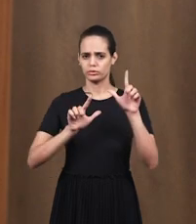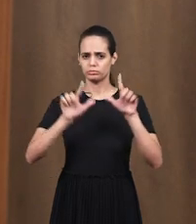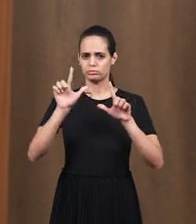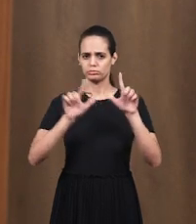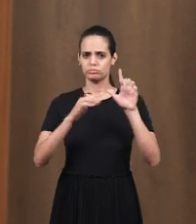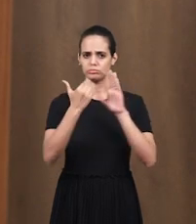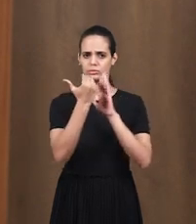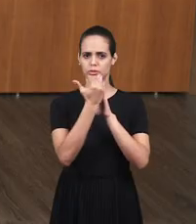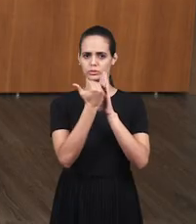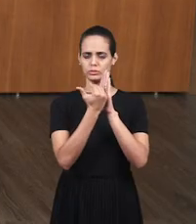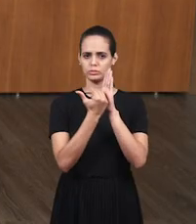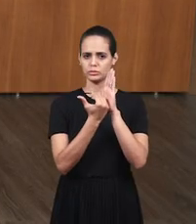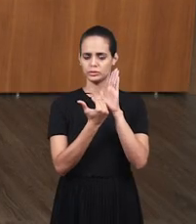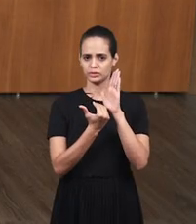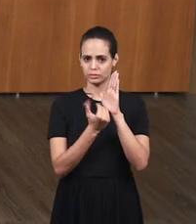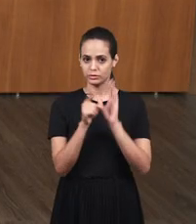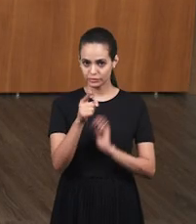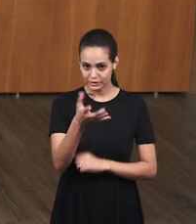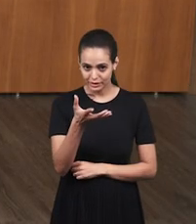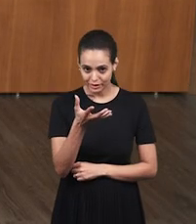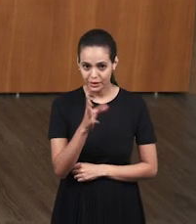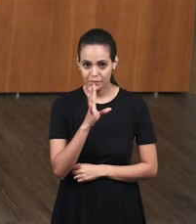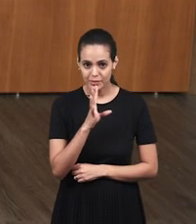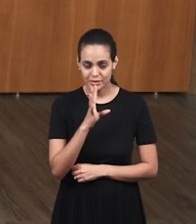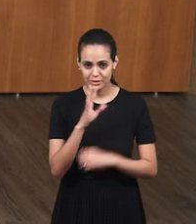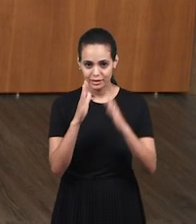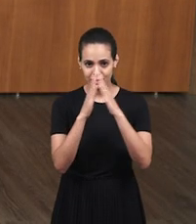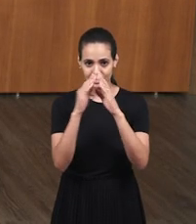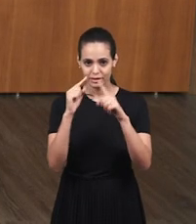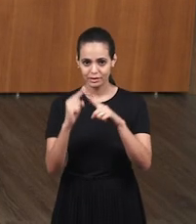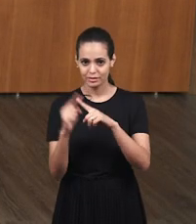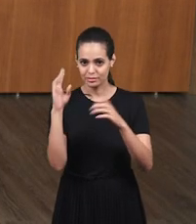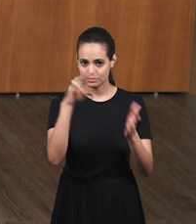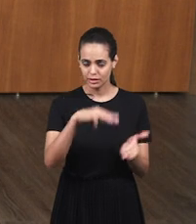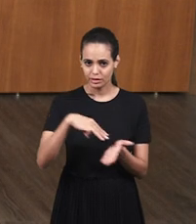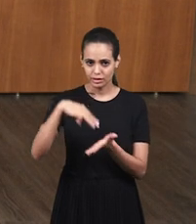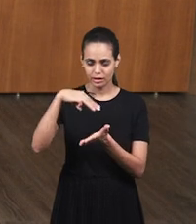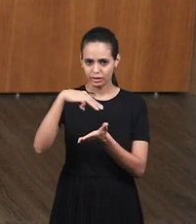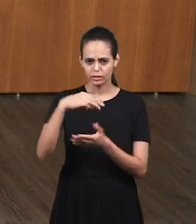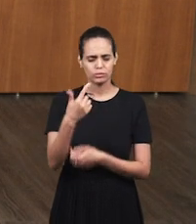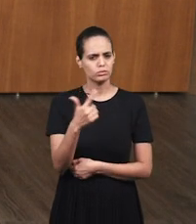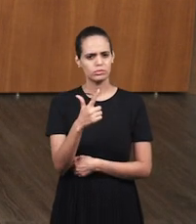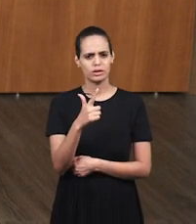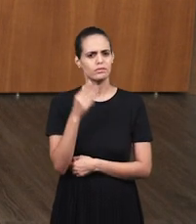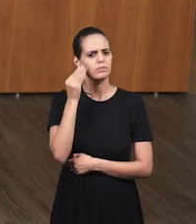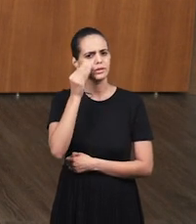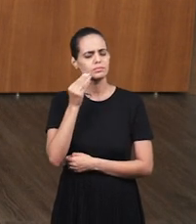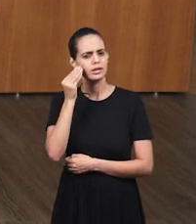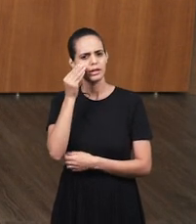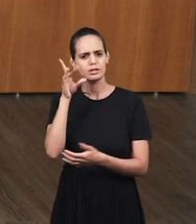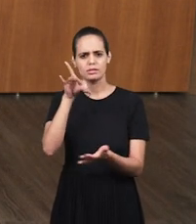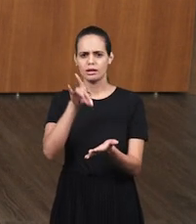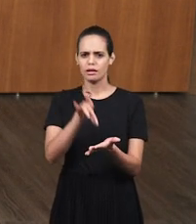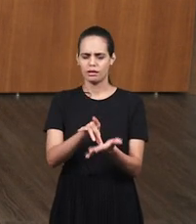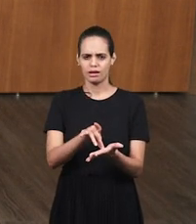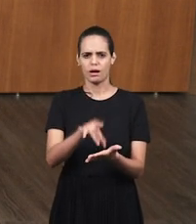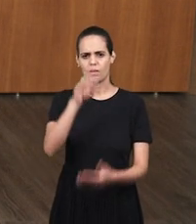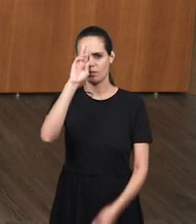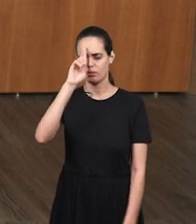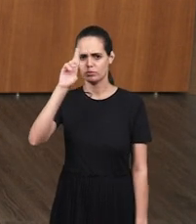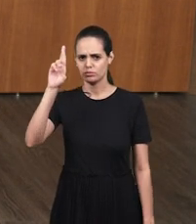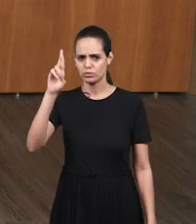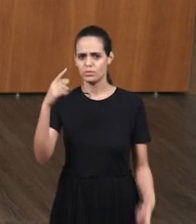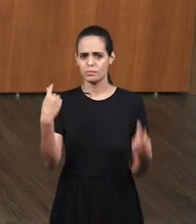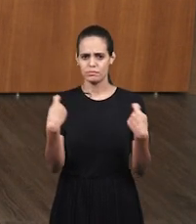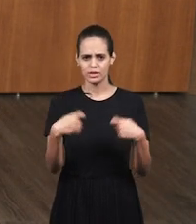это послание в этой программе. Вы хотите познакомиться с христианской церковью Маранат? У вас еще не было настоящего